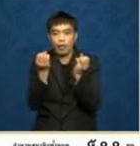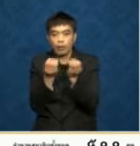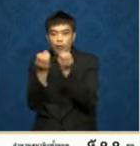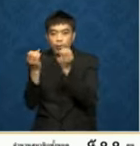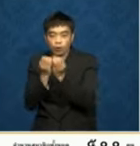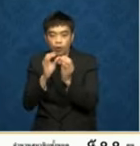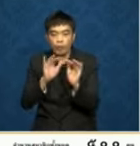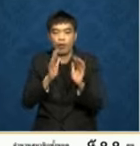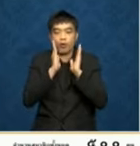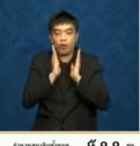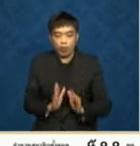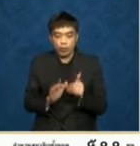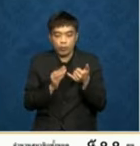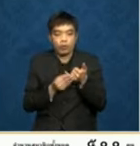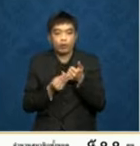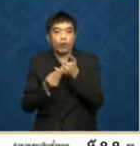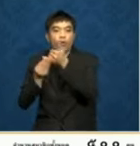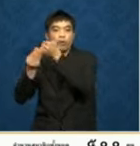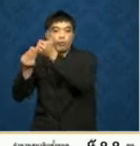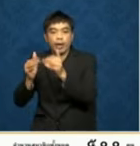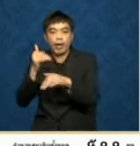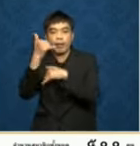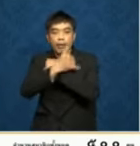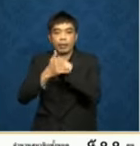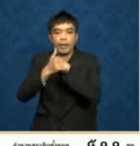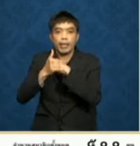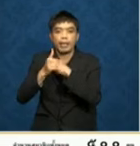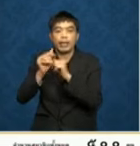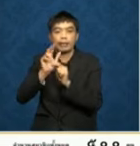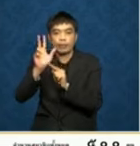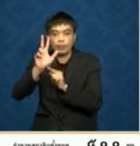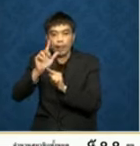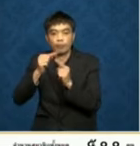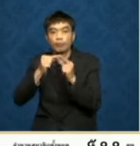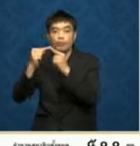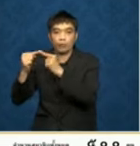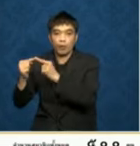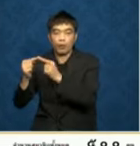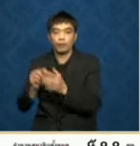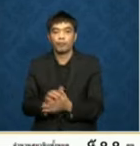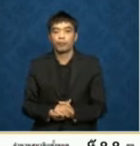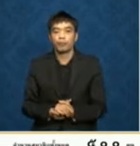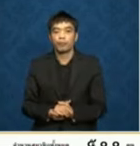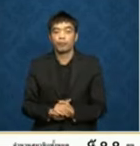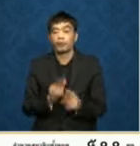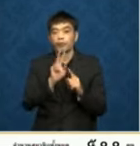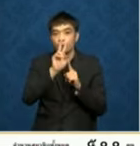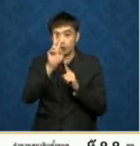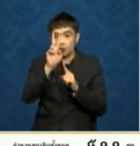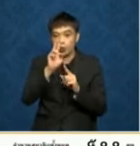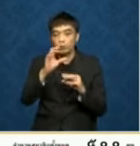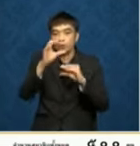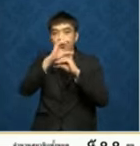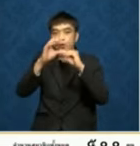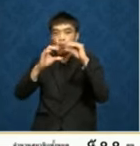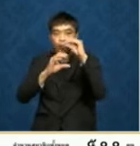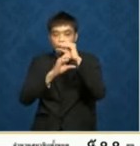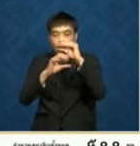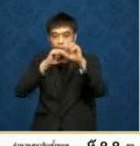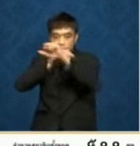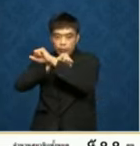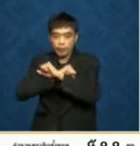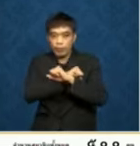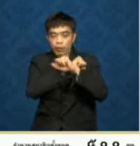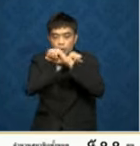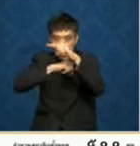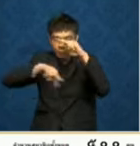ไปอย่างประเทศที่ 3 ต Hetหอแแตโต prims 2 ทาน capturedโมงการพัฒนาับบการค้มครองทางส